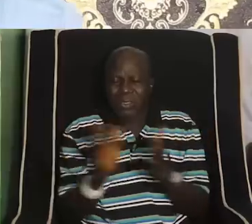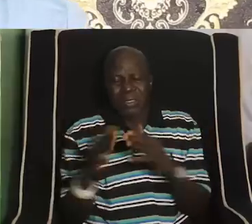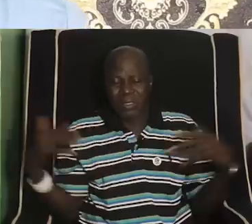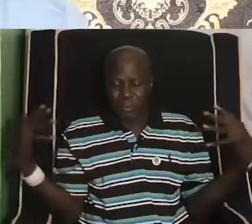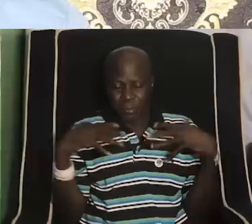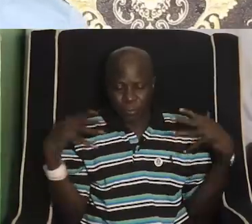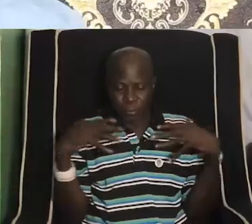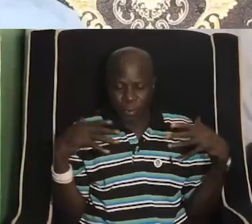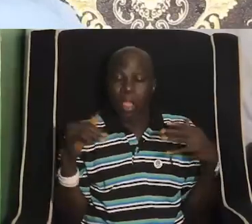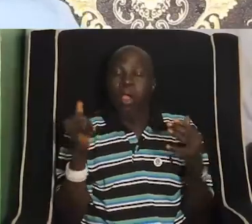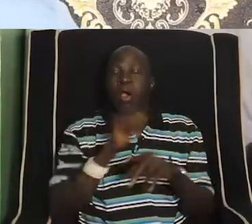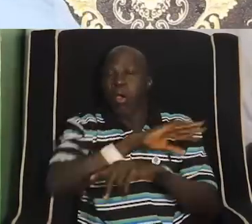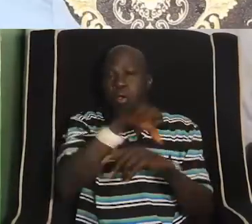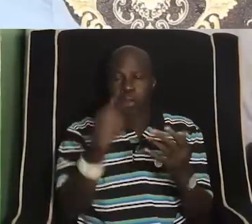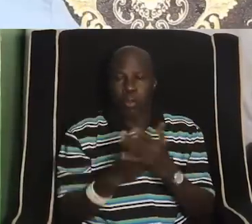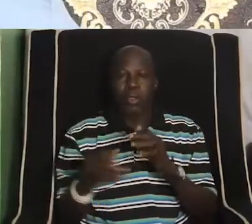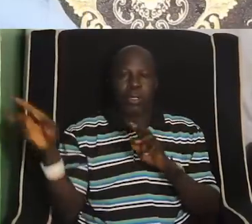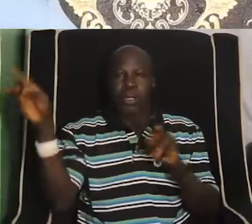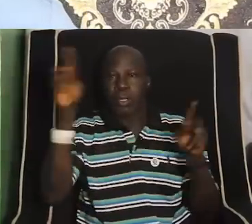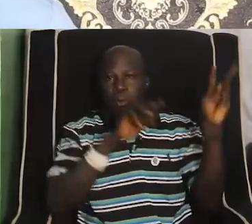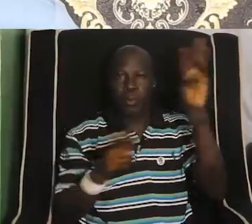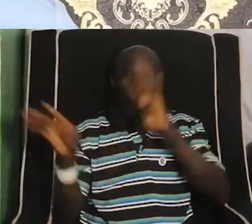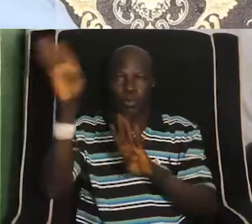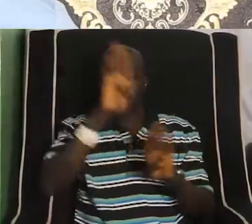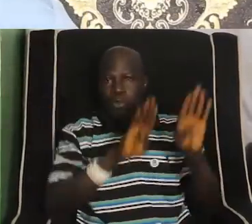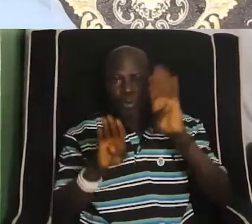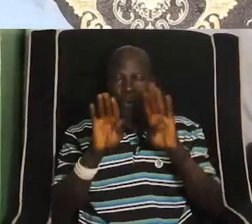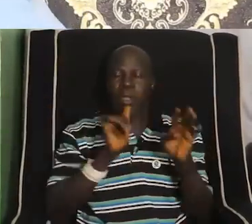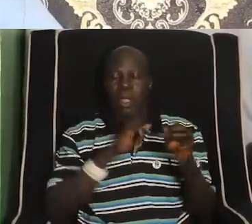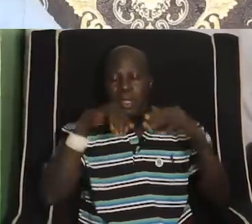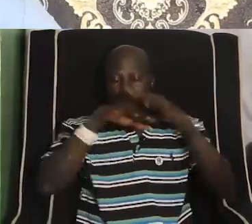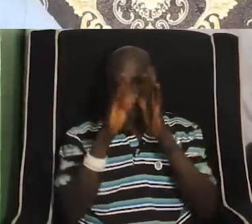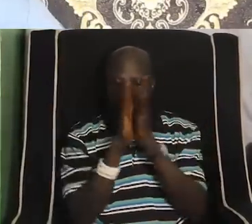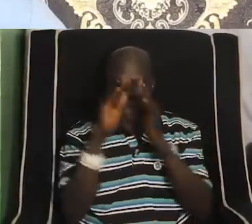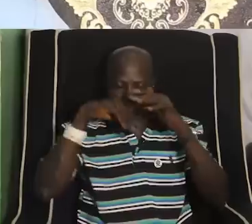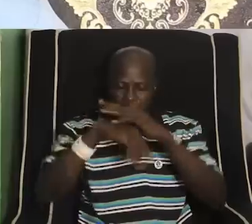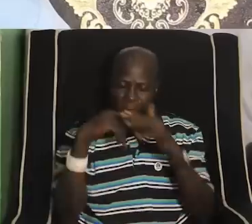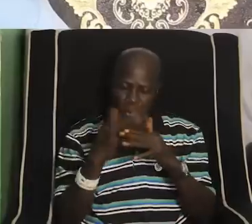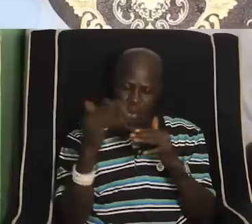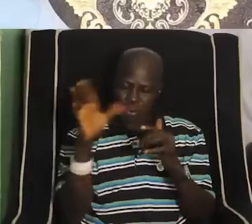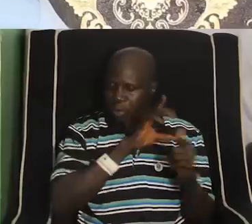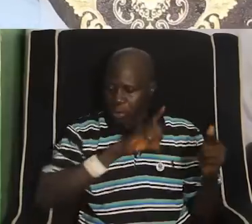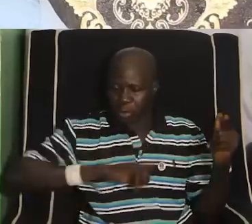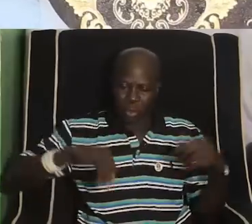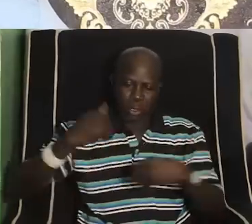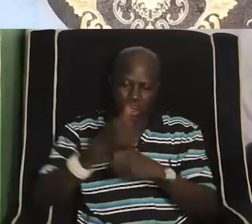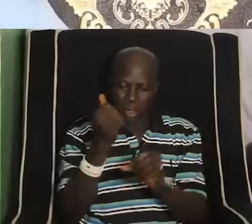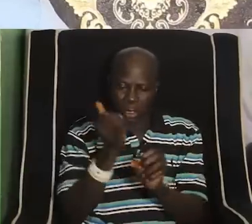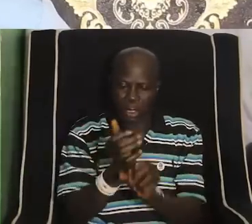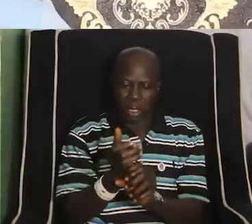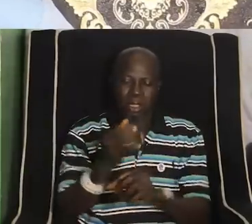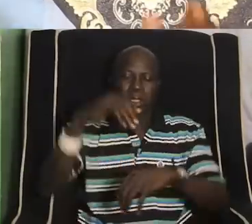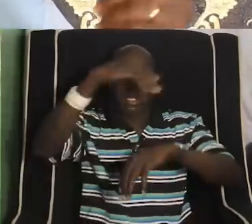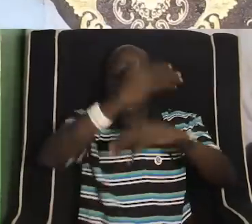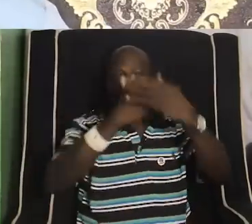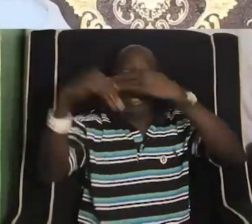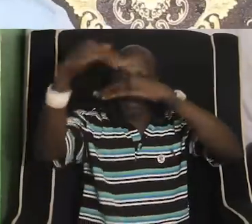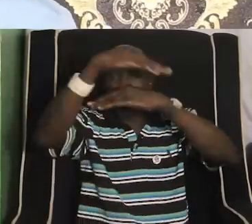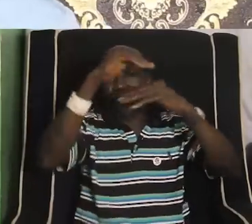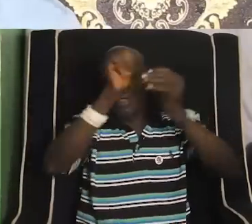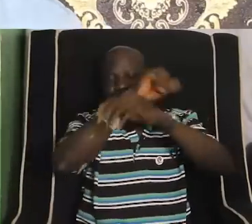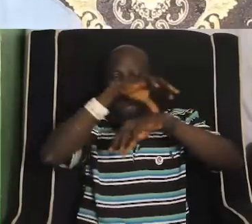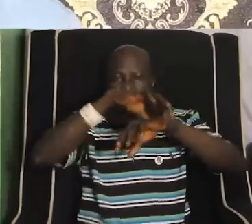came up. Tàbí bí ìdánwò. All like temptation. Èmi gbàdúrà lórúkọ Olúwa. I pray in the name of the Lord. Tó dá ayé àti ọ̀run. That creates the heaven and the earth. Gun àlákálá